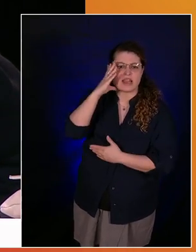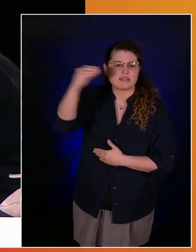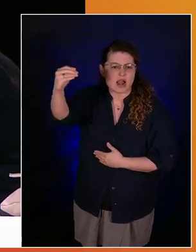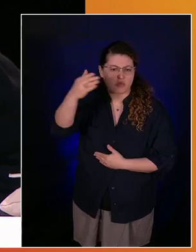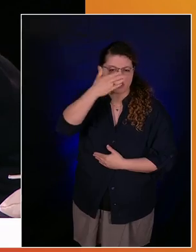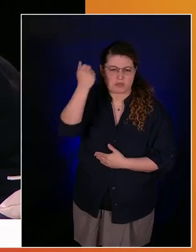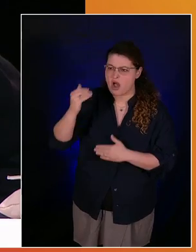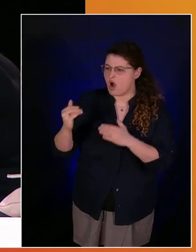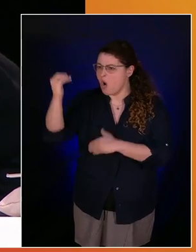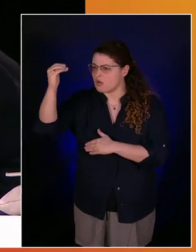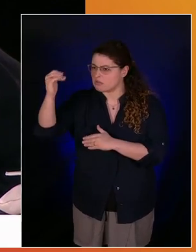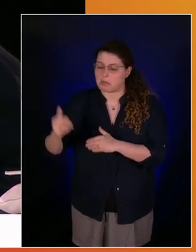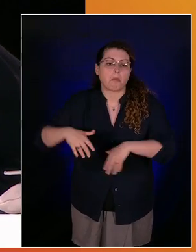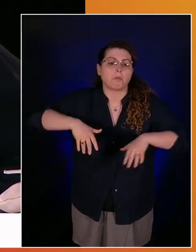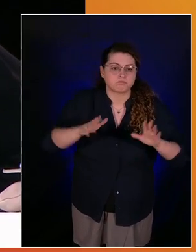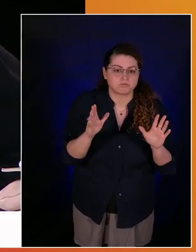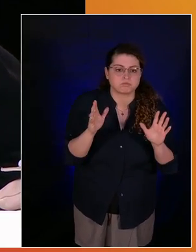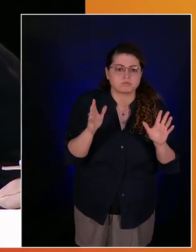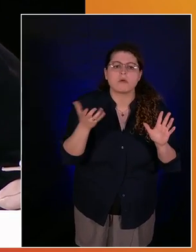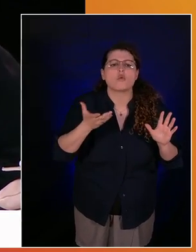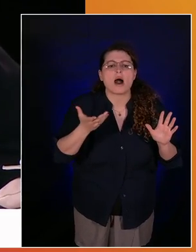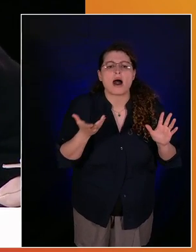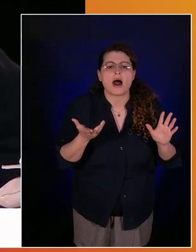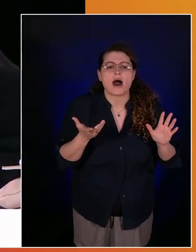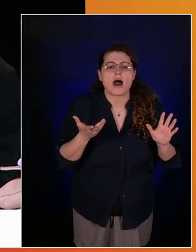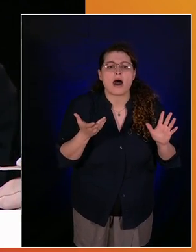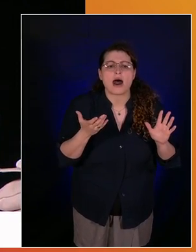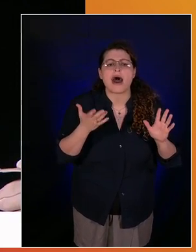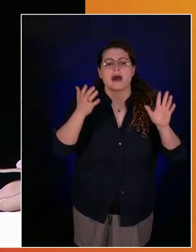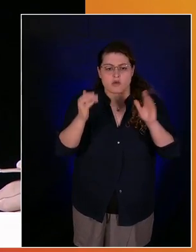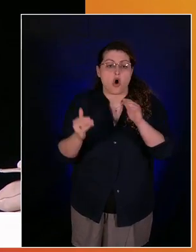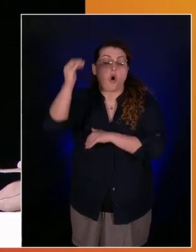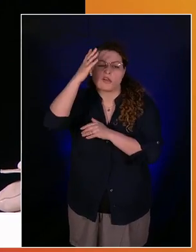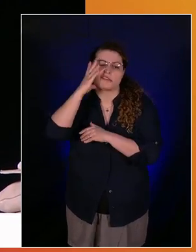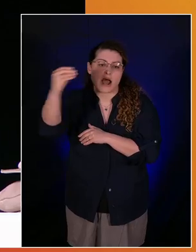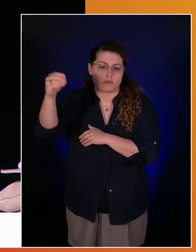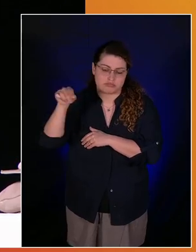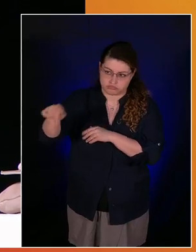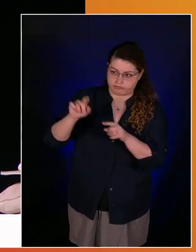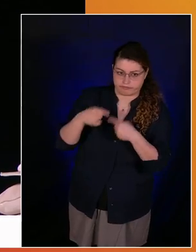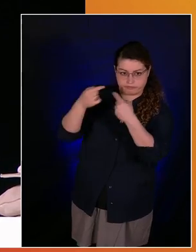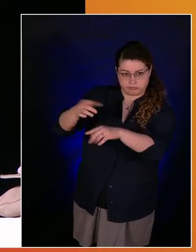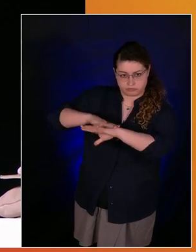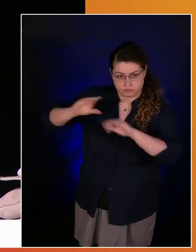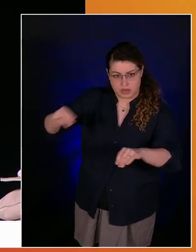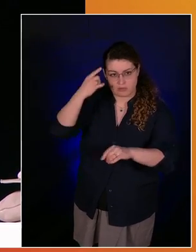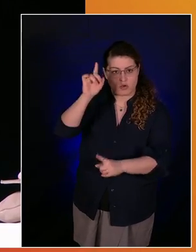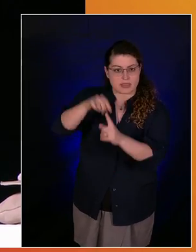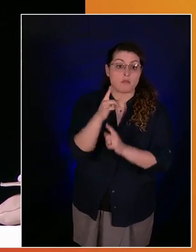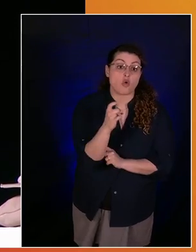c'est les haut les les basses pardon c'est dans les haau des Alpes il est en déplacement sur la question de l'eau bien